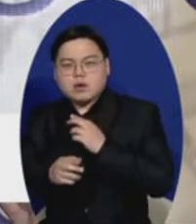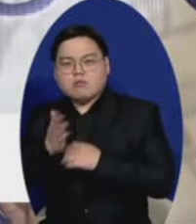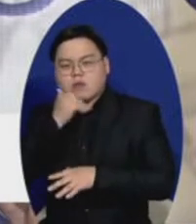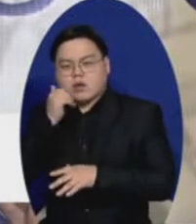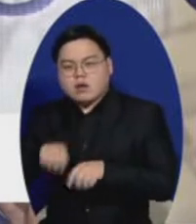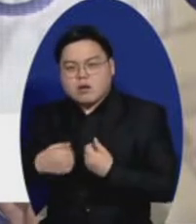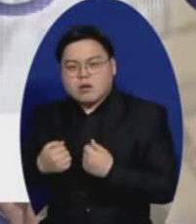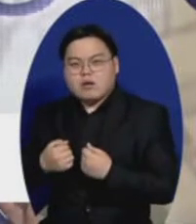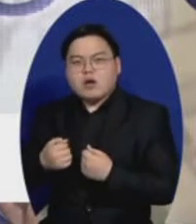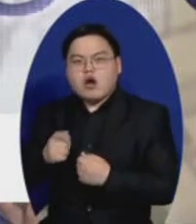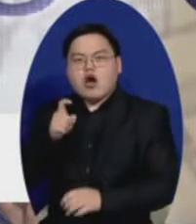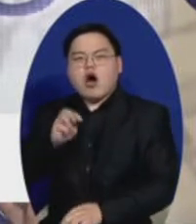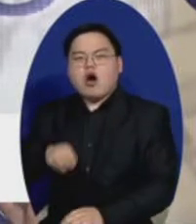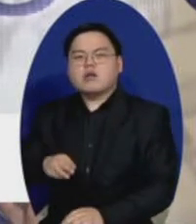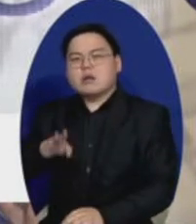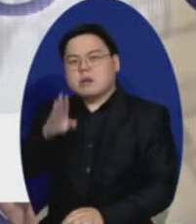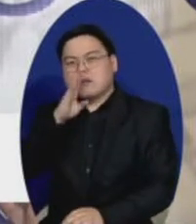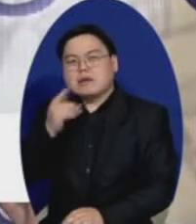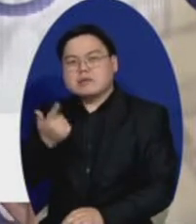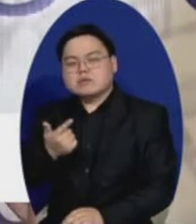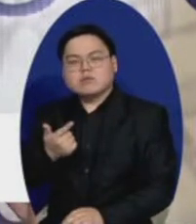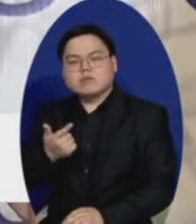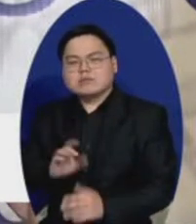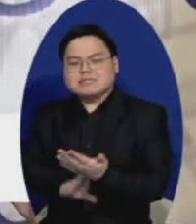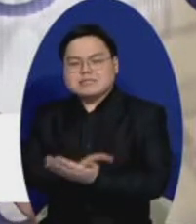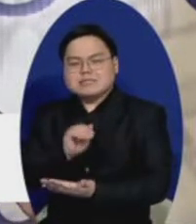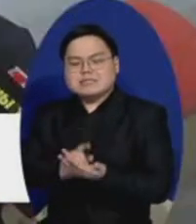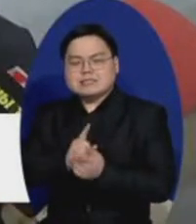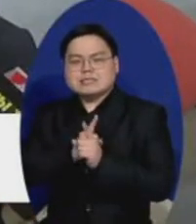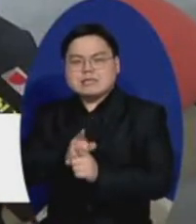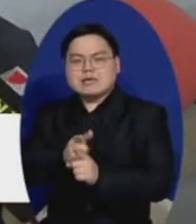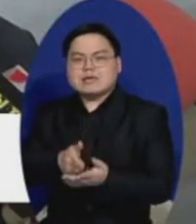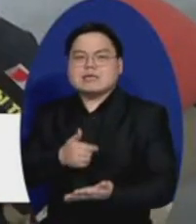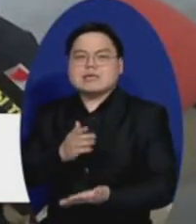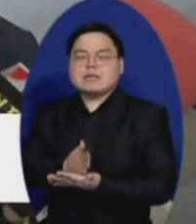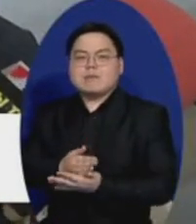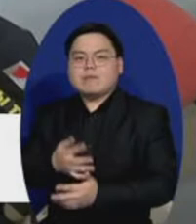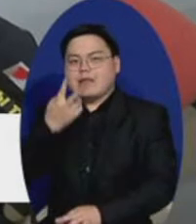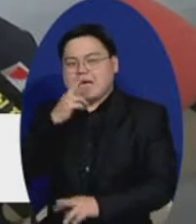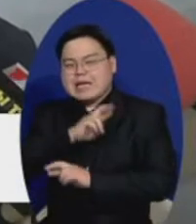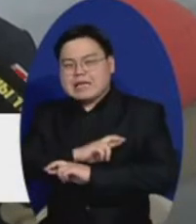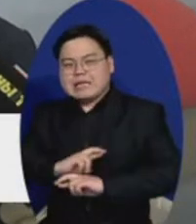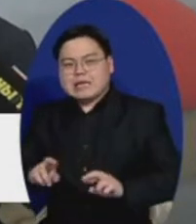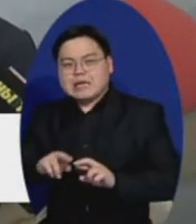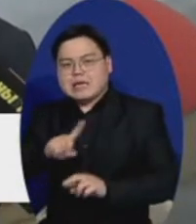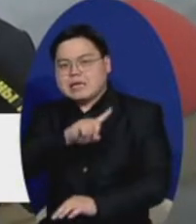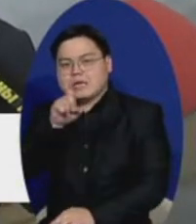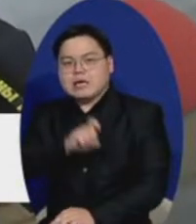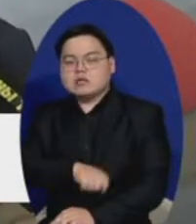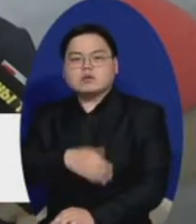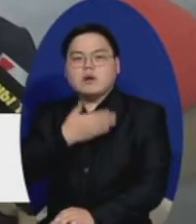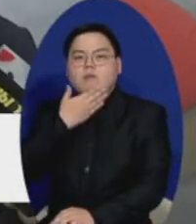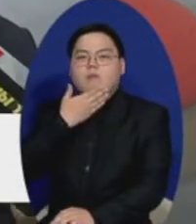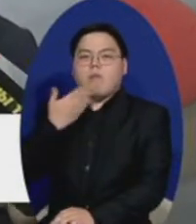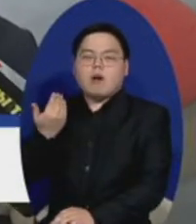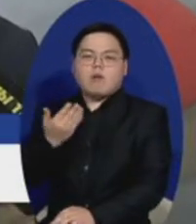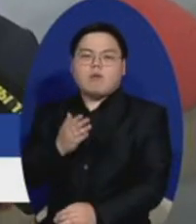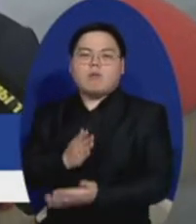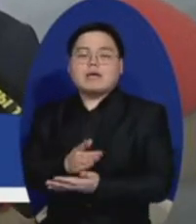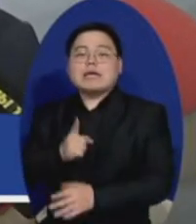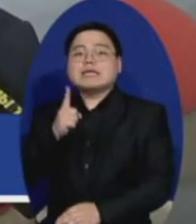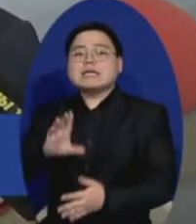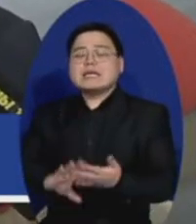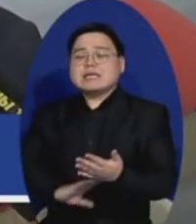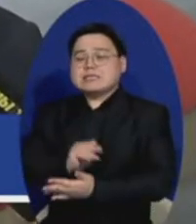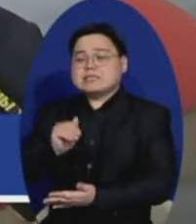дандаа стандарт. Стандарт гэдэг бол өөрө хөгжлийн хэл, бүх нийтийн хэл. Ялгуурлан гадуурхах асуудал ерөөсөө байхгүй. Ганцхан